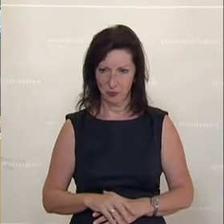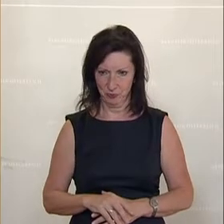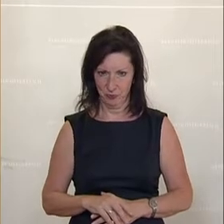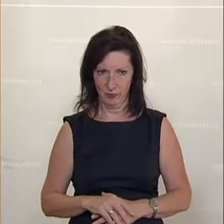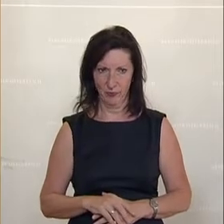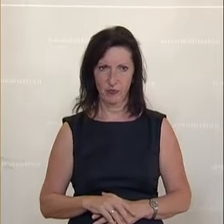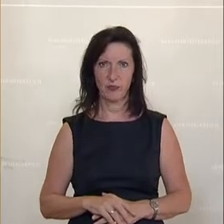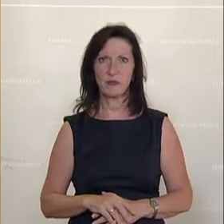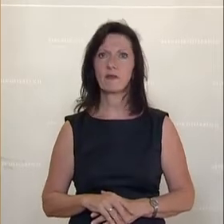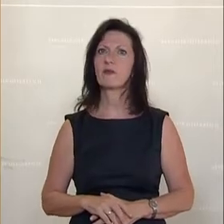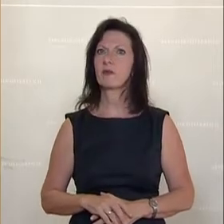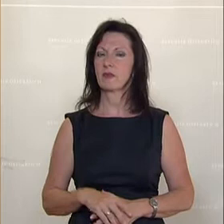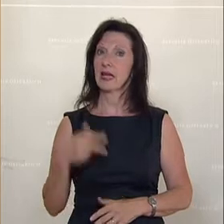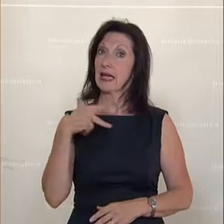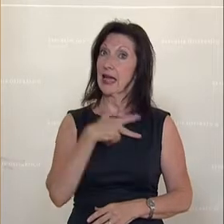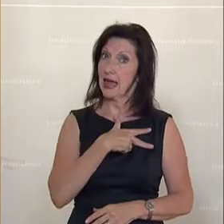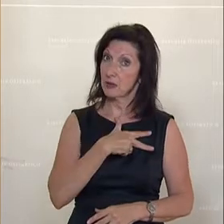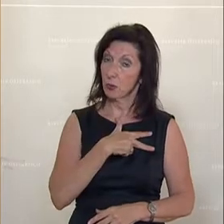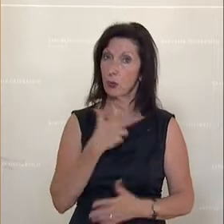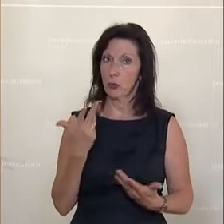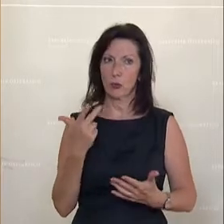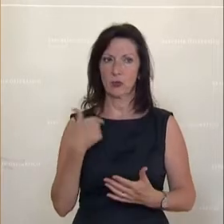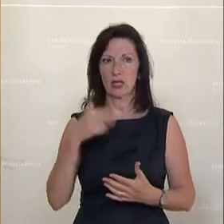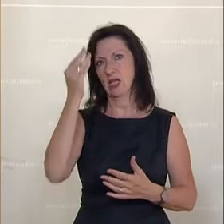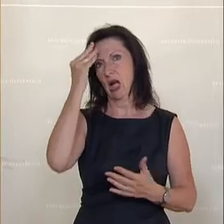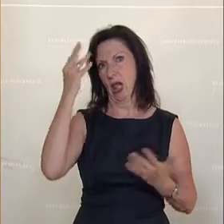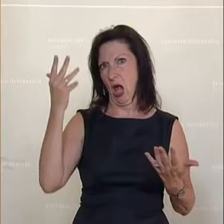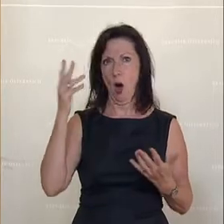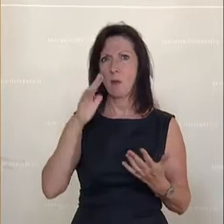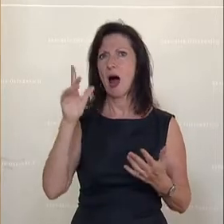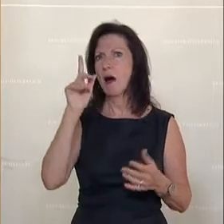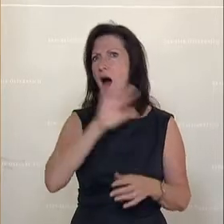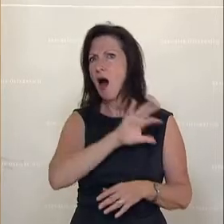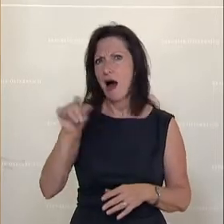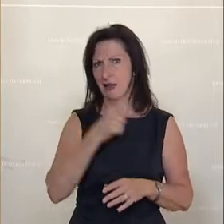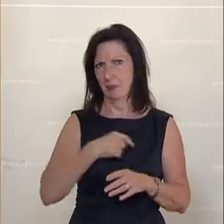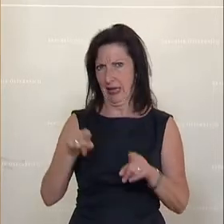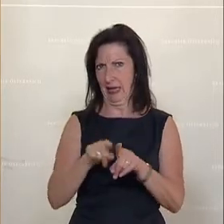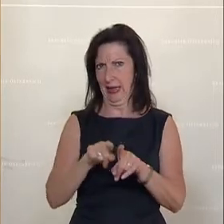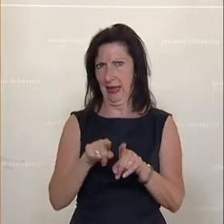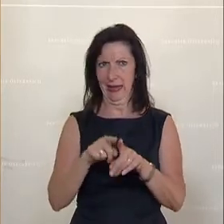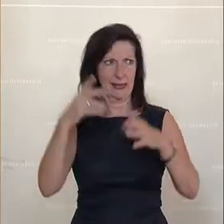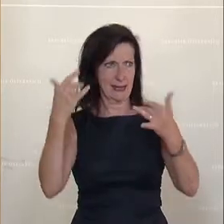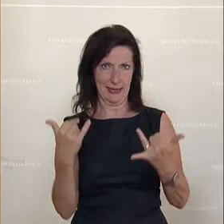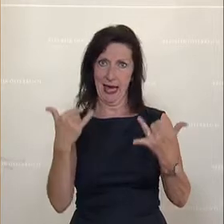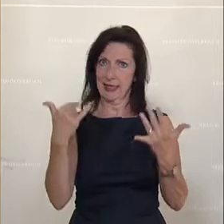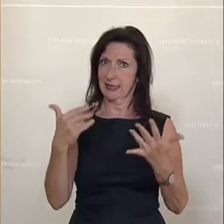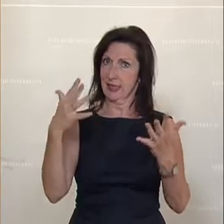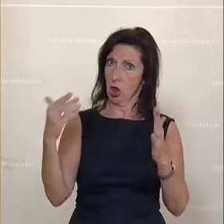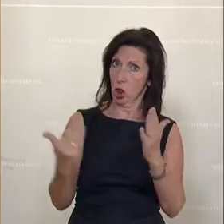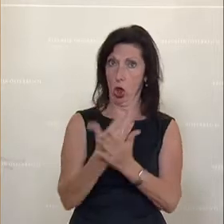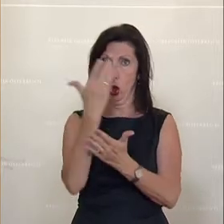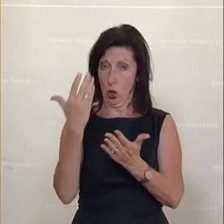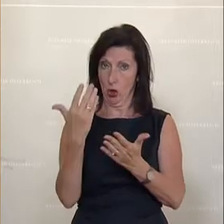als sp und ich glaube da kann ich aber auch für alle parteien reden war uns in dieser neuaufstellung für das für den